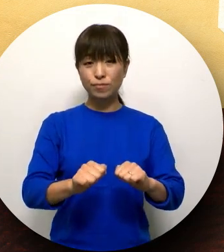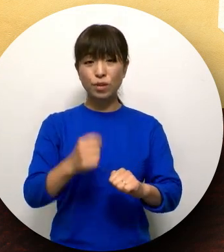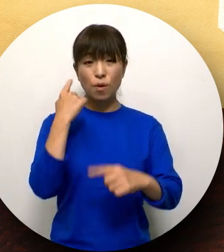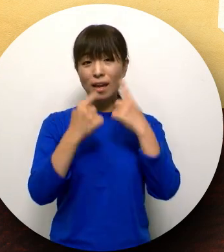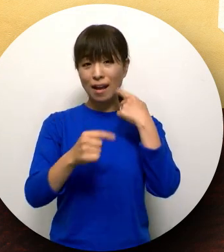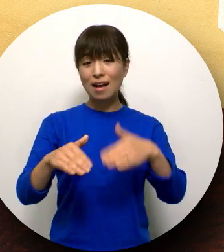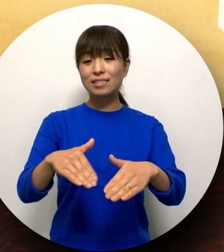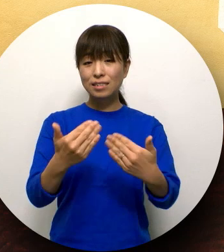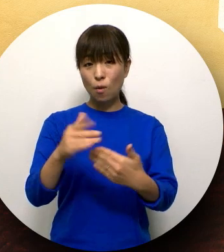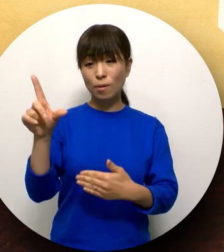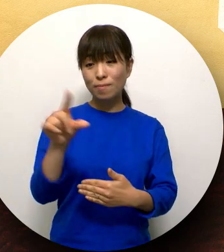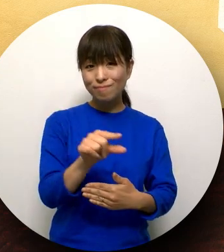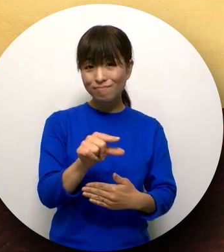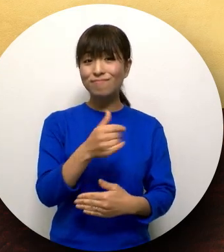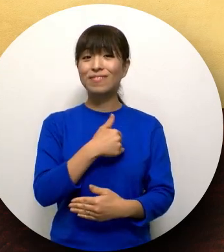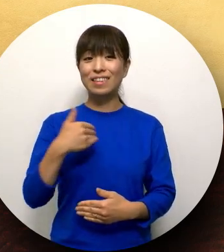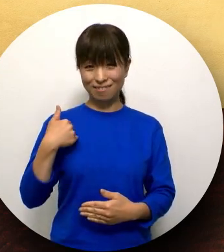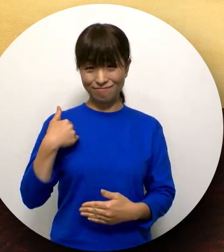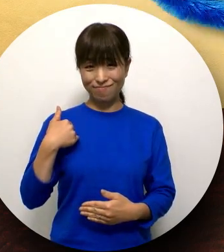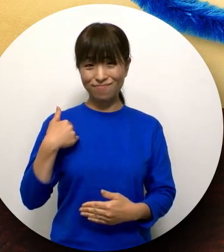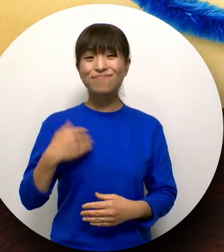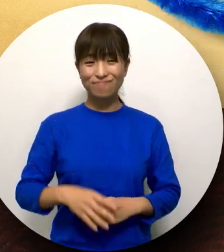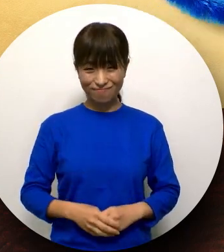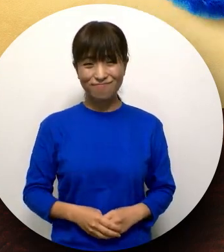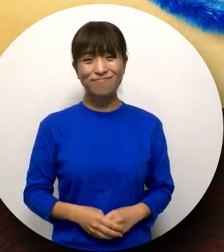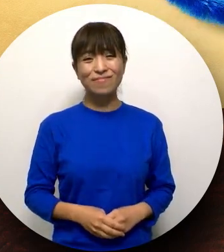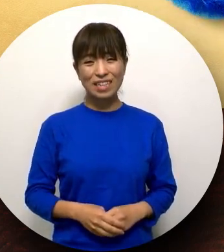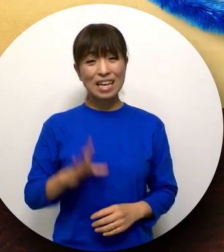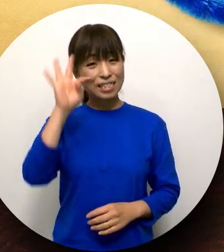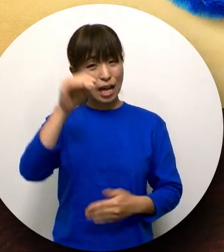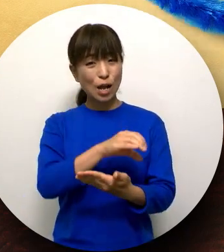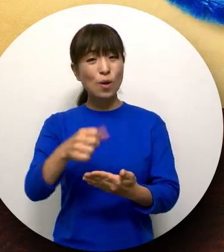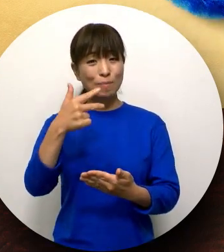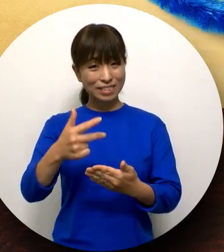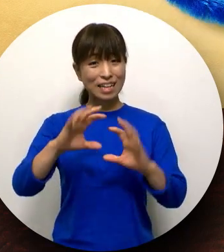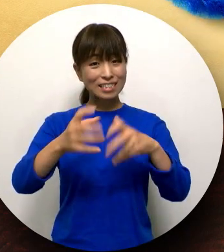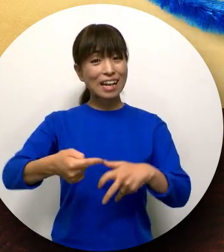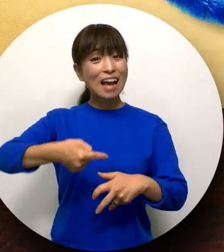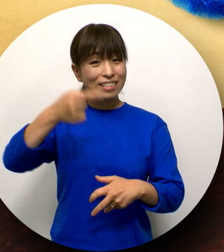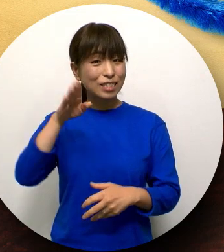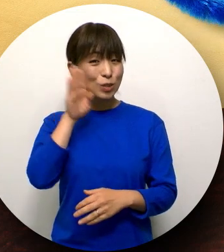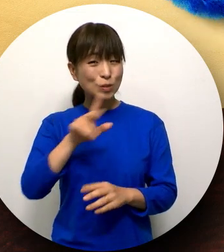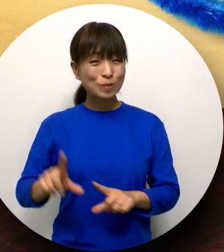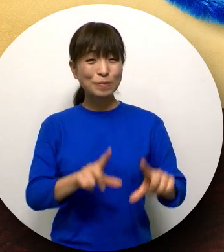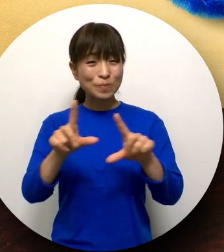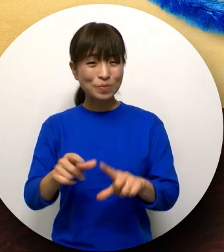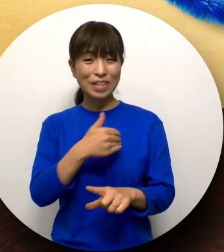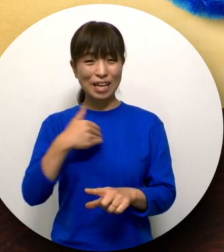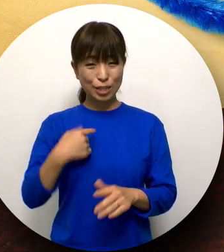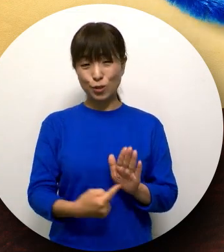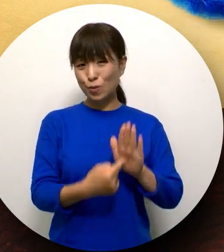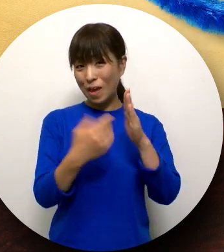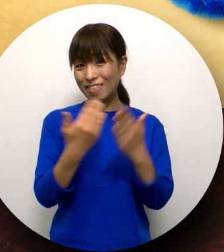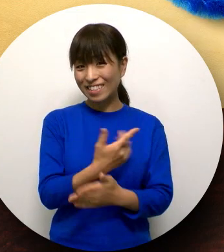我や事故の減少につながっていくんだ。いつか郡山市が世界一住みやすい街として